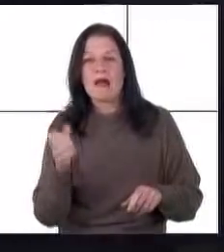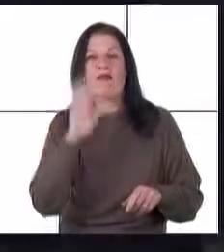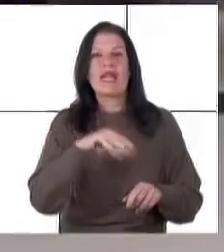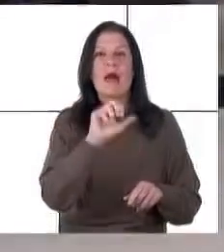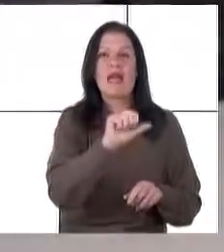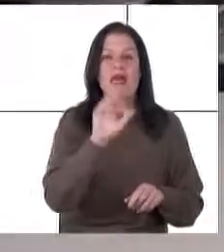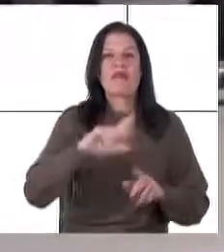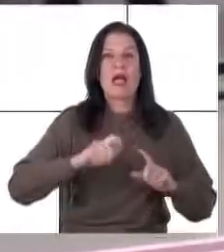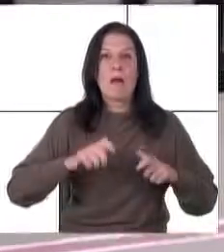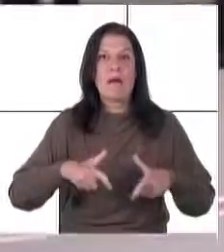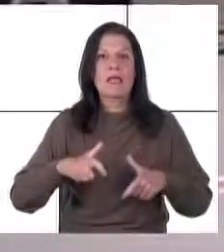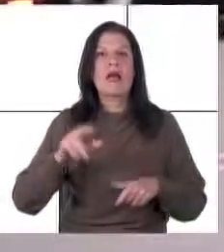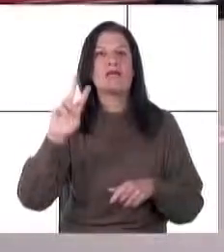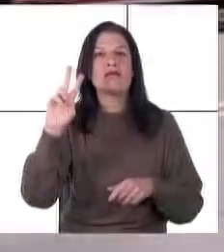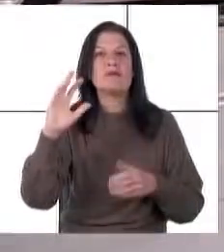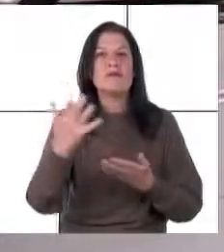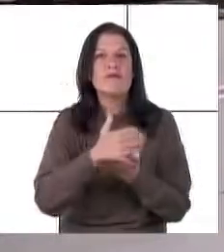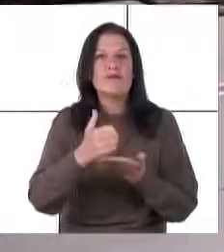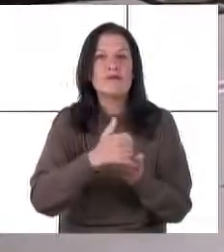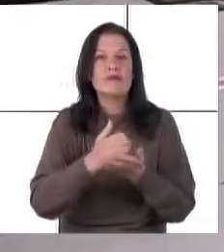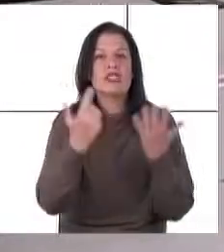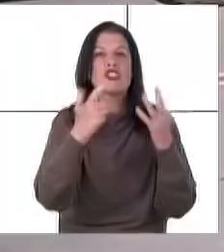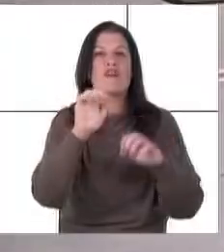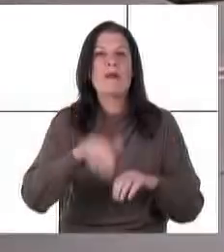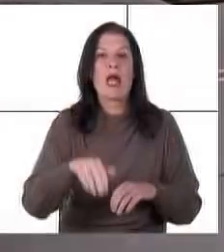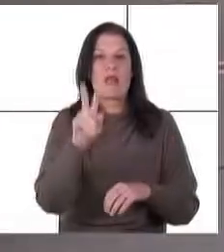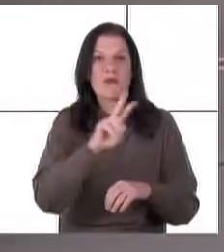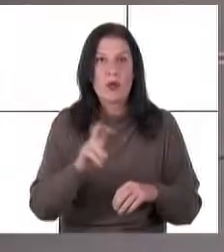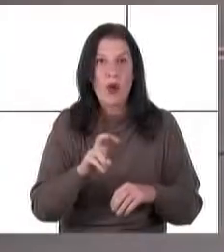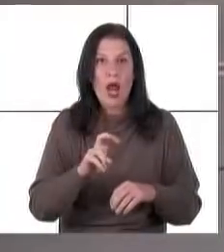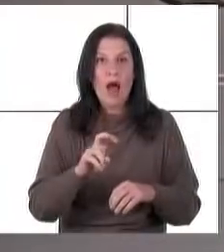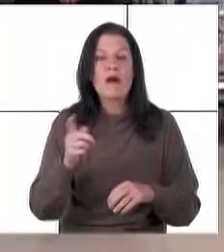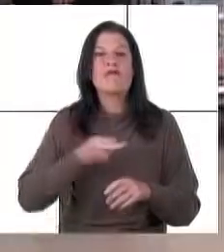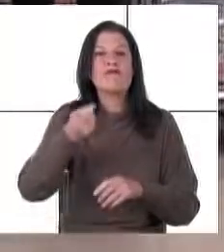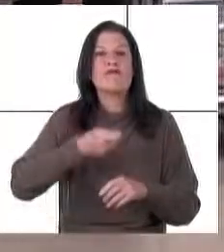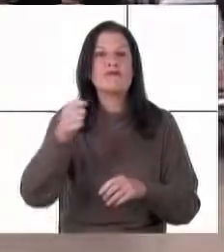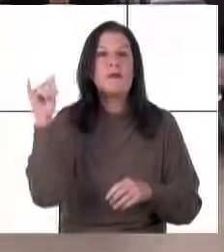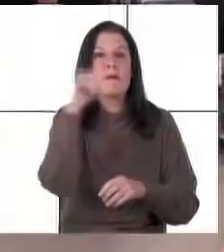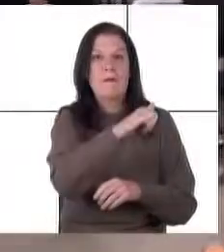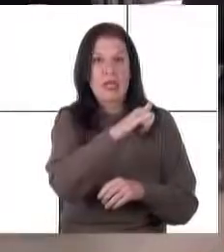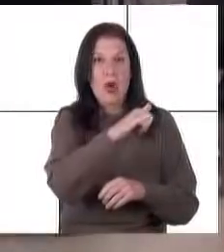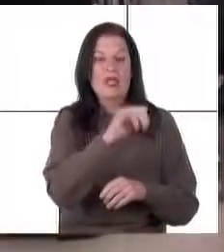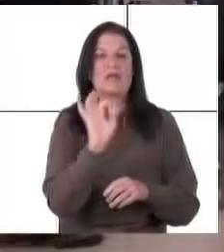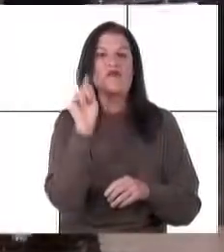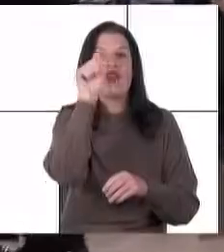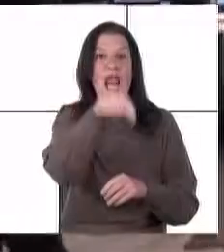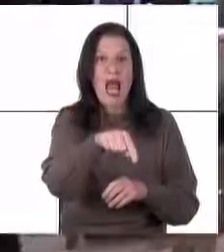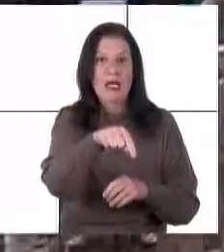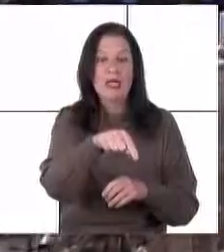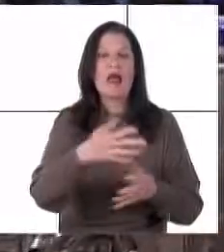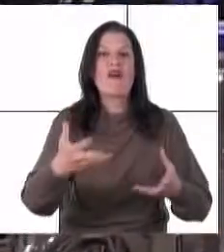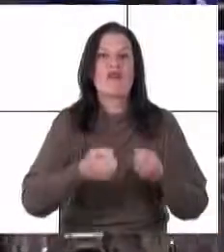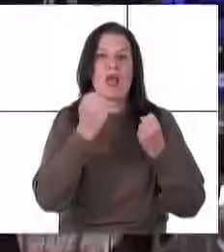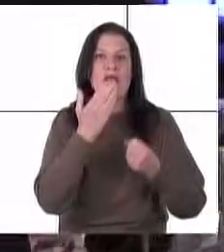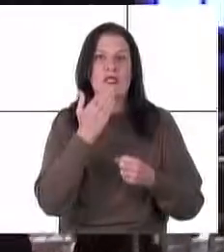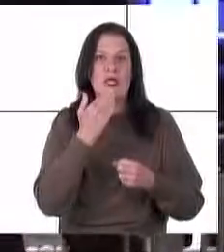כ$70,000 וסחרו מטוס פרטי ובו ציוד לטיפול בפצועי המלחמה ובקשישים ניצולי שואה שממתינים להם במולדובה. זה פרדוקס